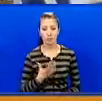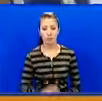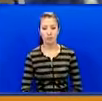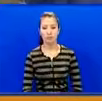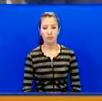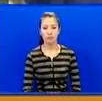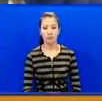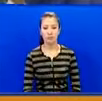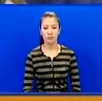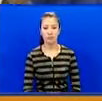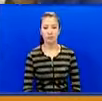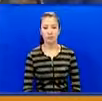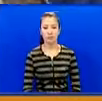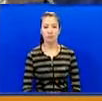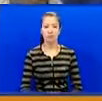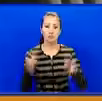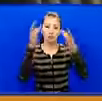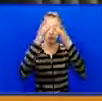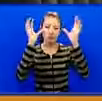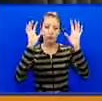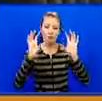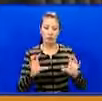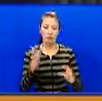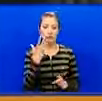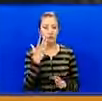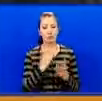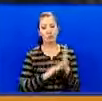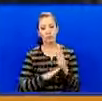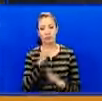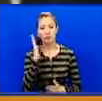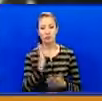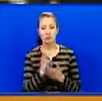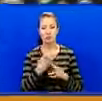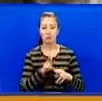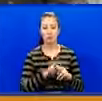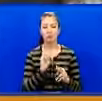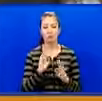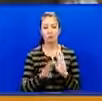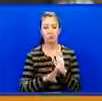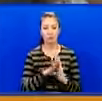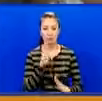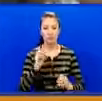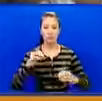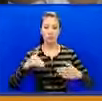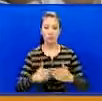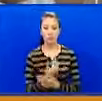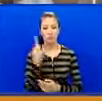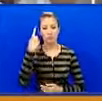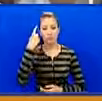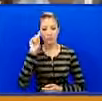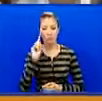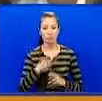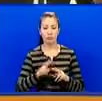Дәстүрдің озығы бар, тозығы бар. Заман асынан сүрінбей өткен озық дағдыларды жаңғырта білген жастардың мақсаты айқын,